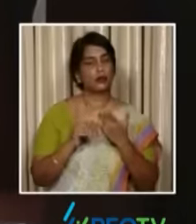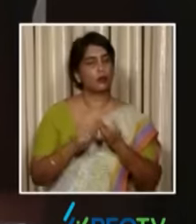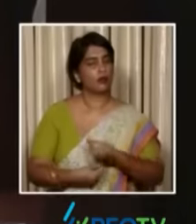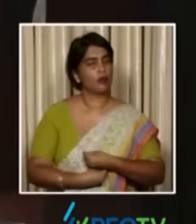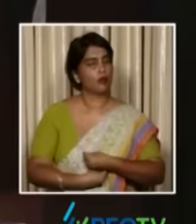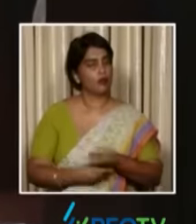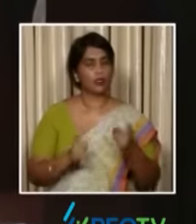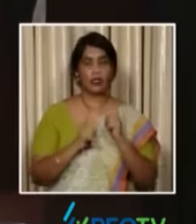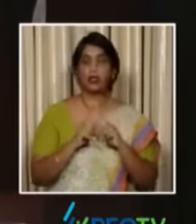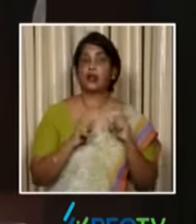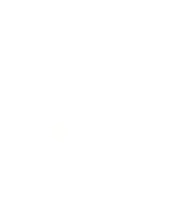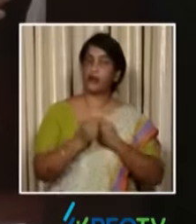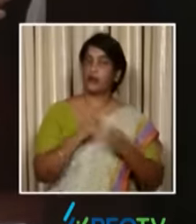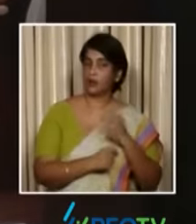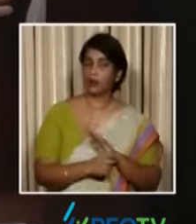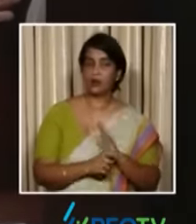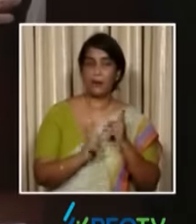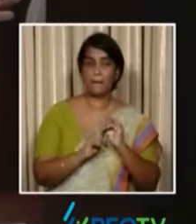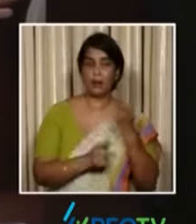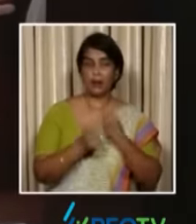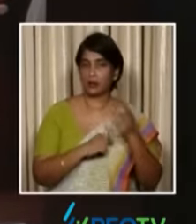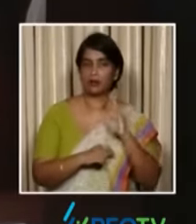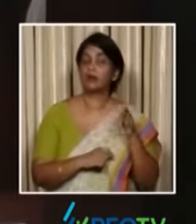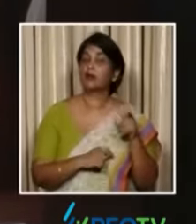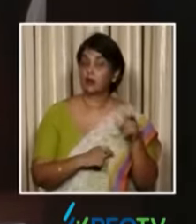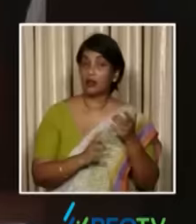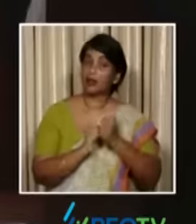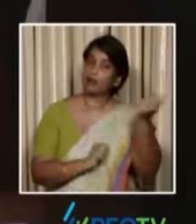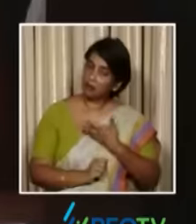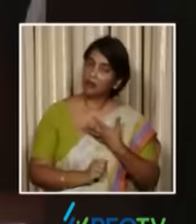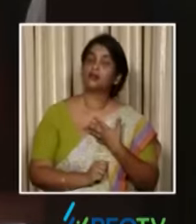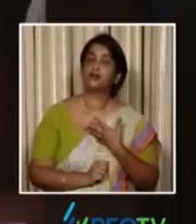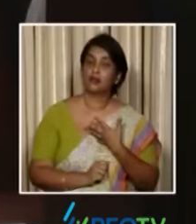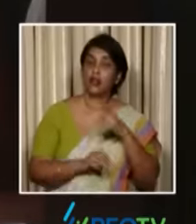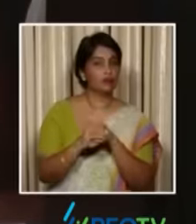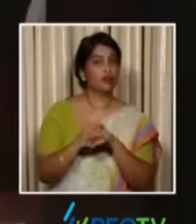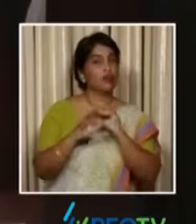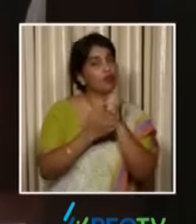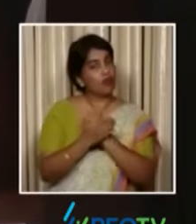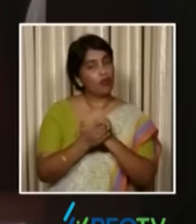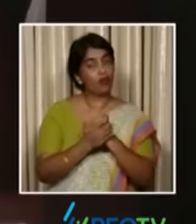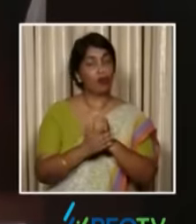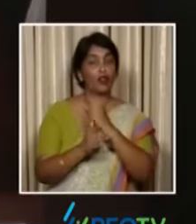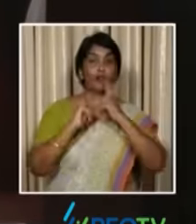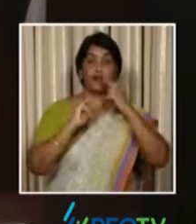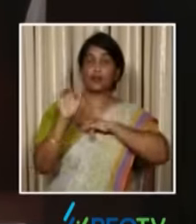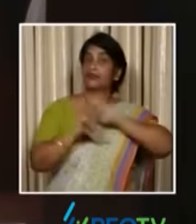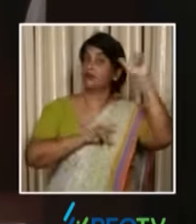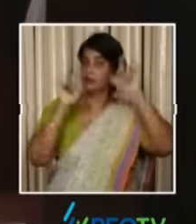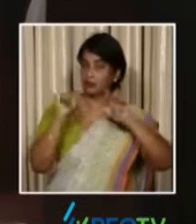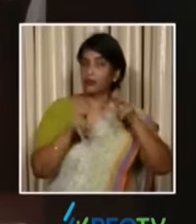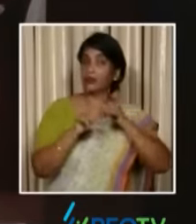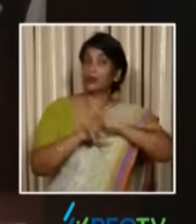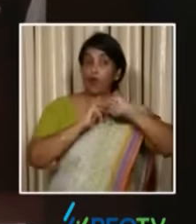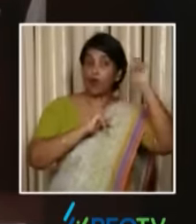කරන අධ්‍යාපන ක්‍රමයකින් අපිට වැඩක් නැහැ. පෞද්ගලිකරණය කරනවායි කියලා මඩ ගහන ඇත්තොන්ගේ දූ දරුවන් ඔක්කොම යන්නේ ඕවර්සීස් යුනිවර්සිටිස් වලට. ඒවට